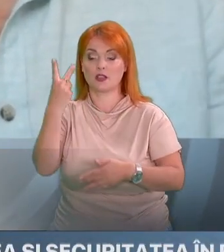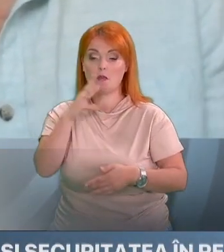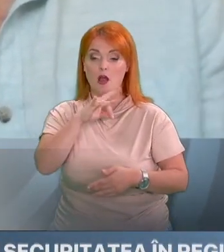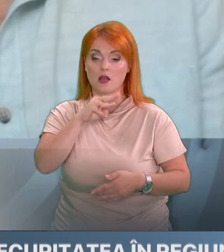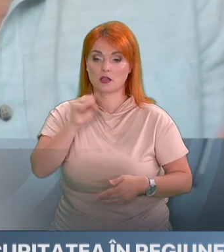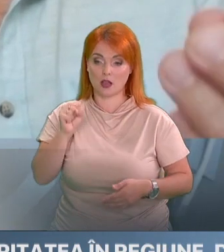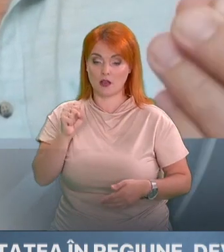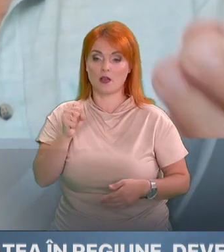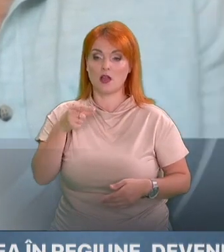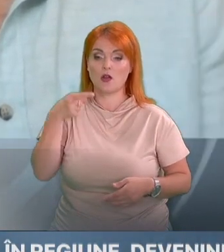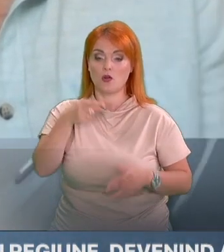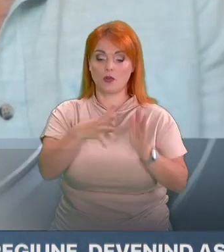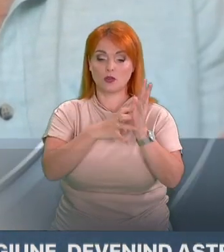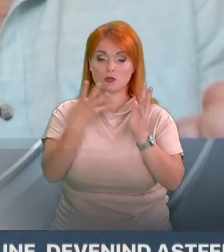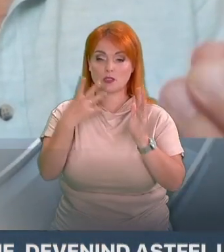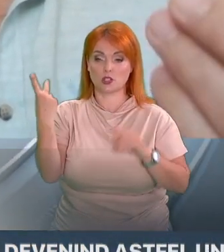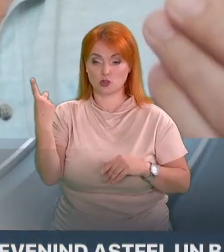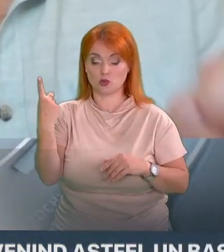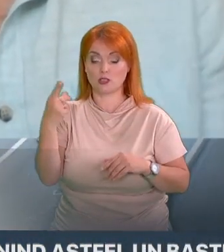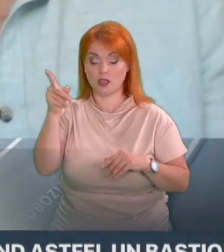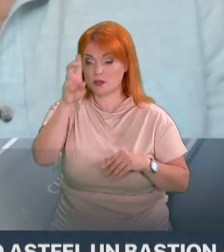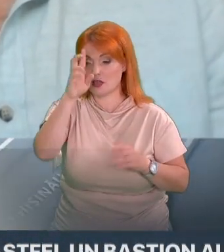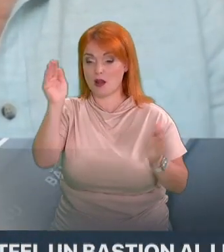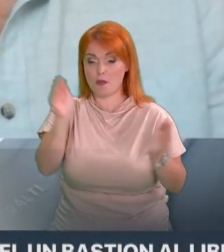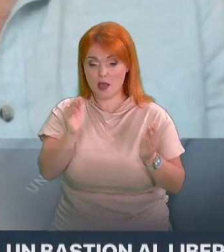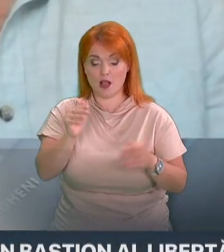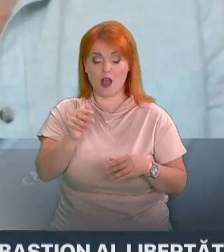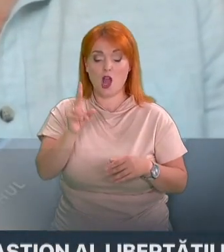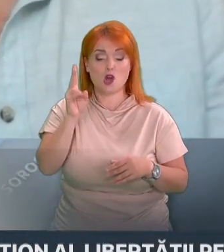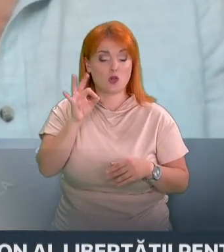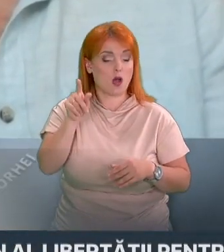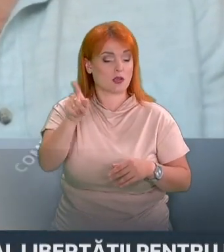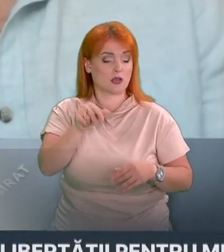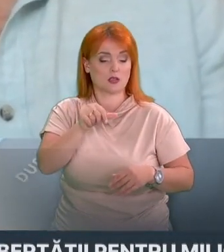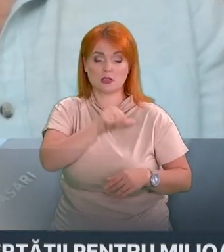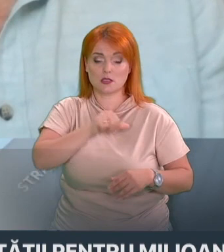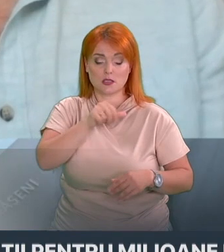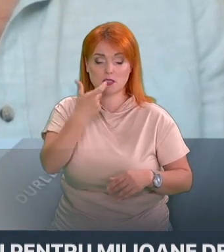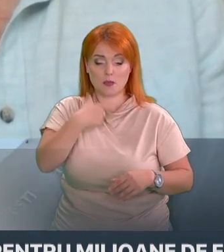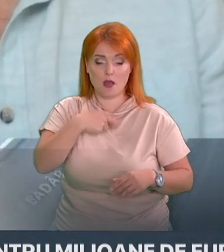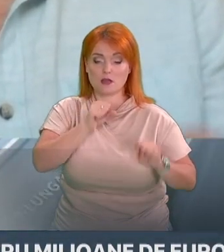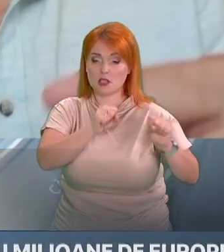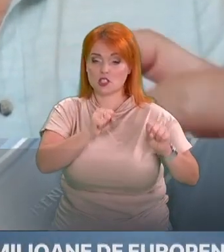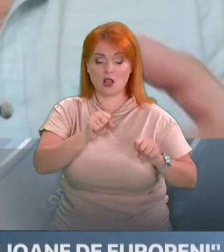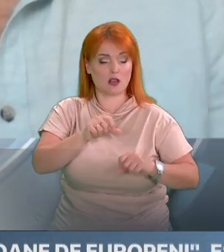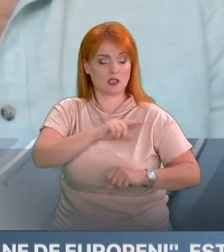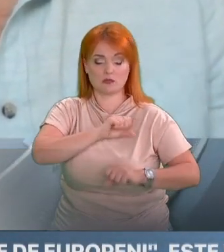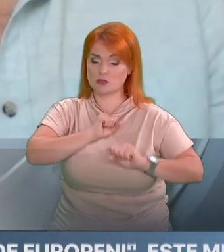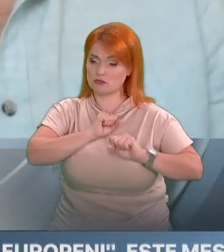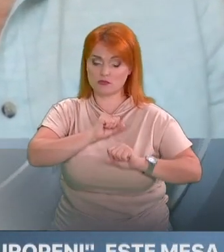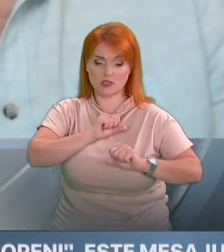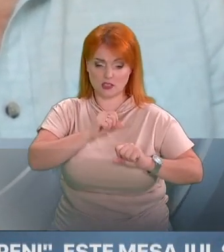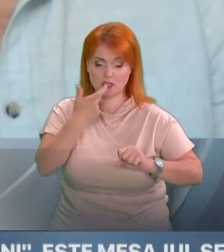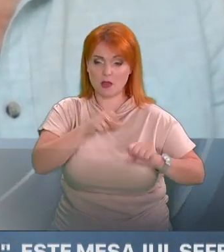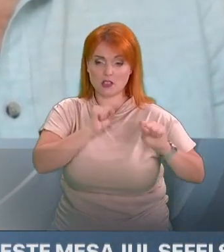martie 1940. Finlanda, o țară mică de tot, s-a apărat eroic, dar acest război sovieto-finlandez este parte